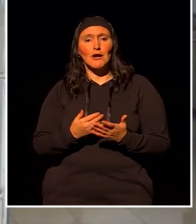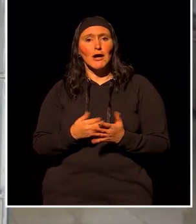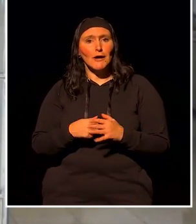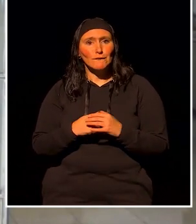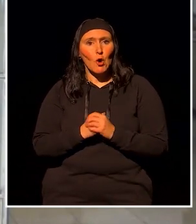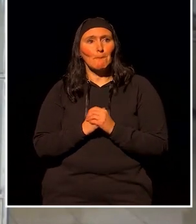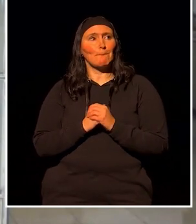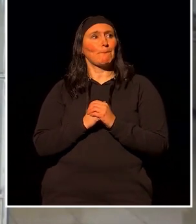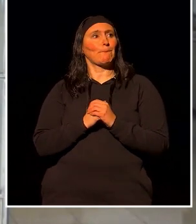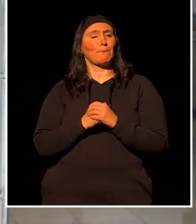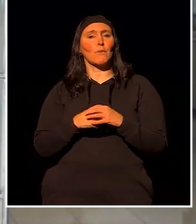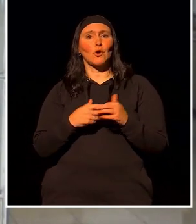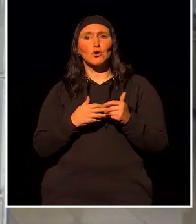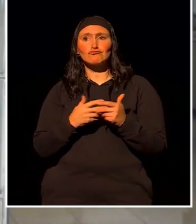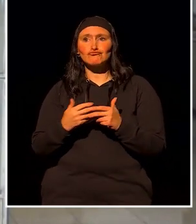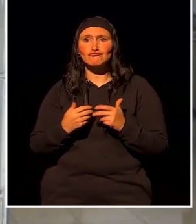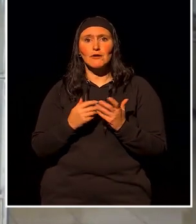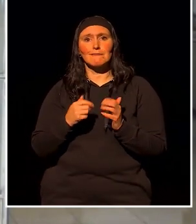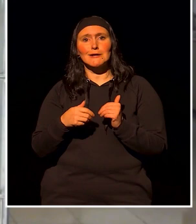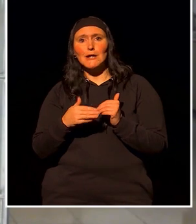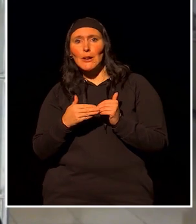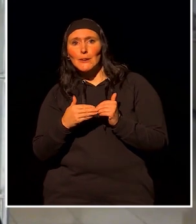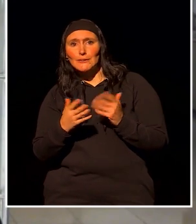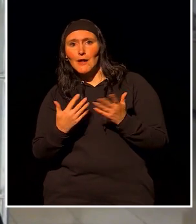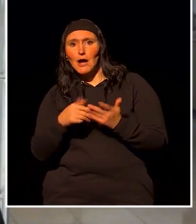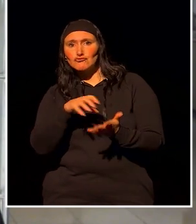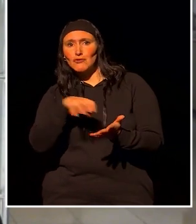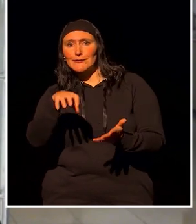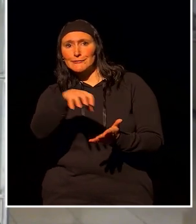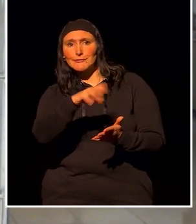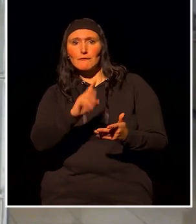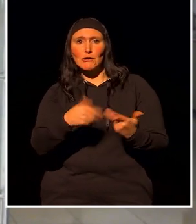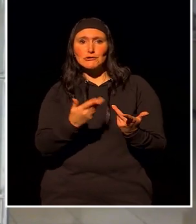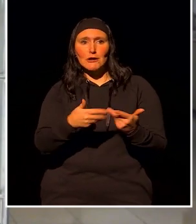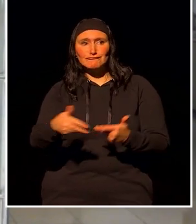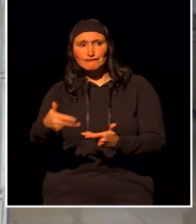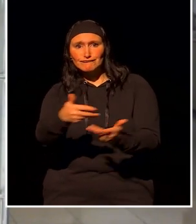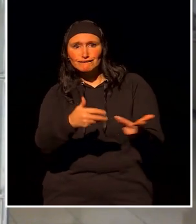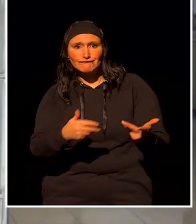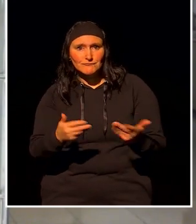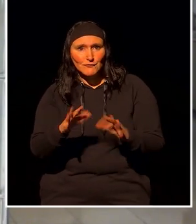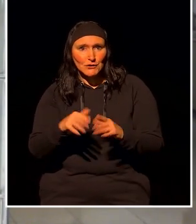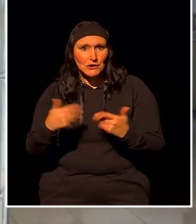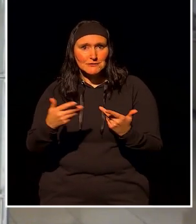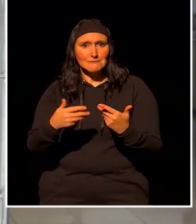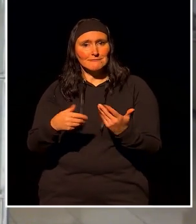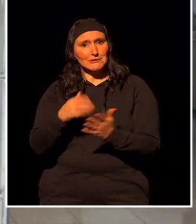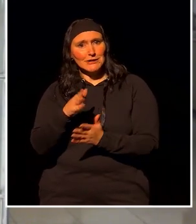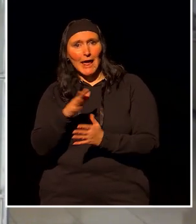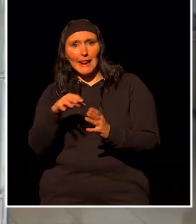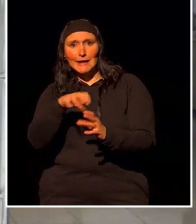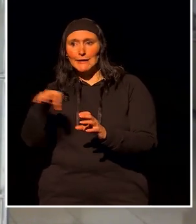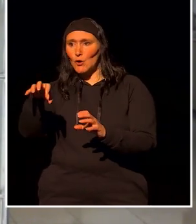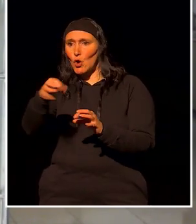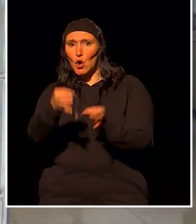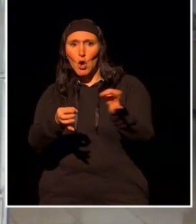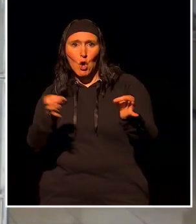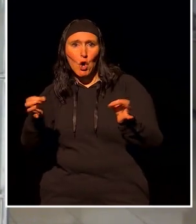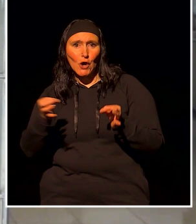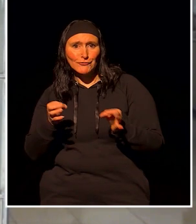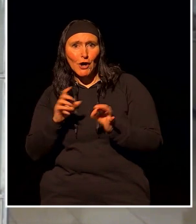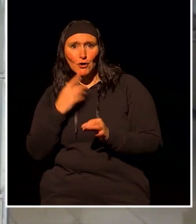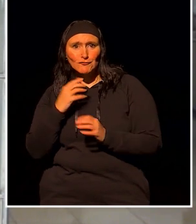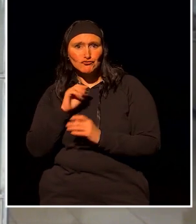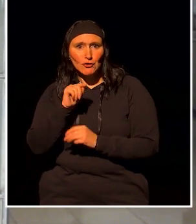eine Bewegung, eine Emanzipationsbewegung gegeben, die versuchte, sich von, sagen wir mal,